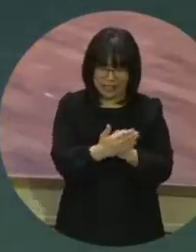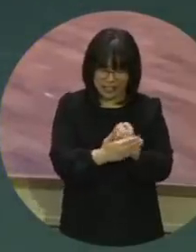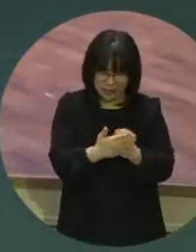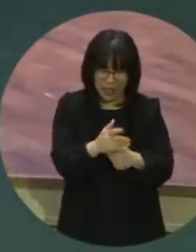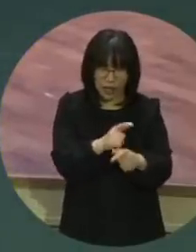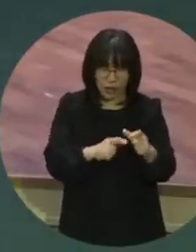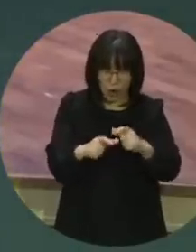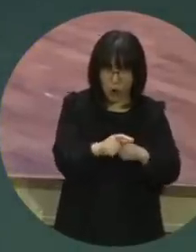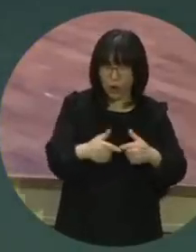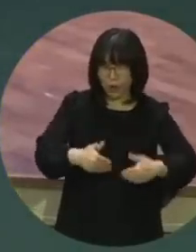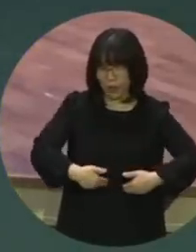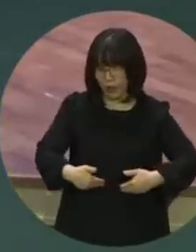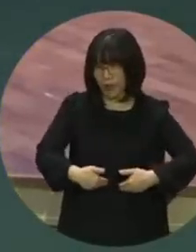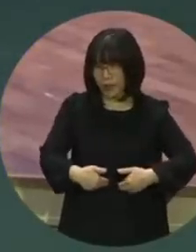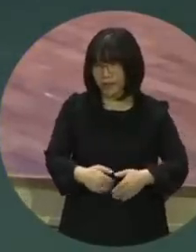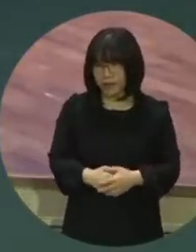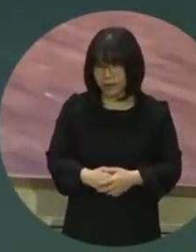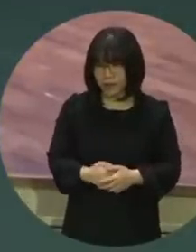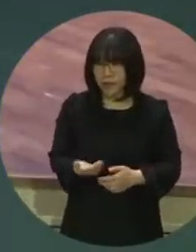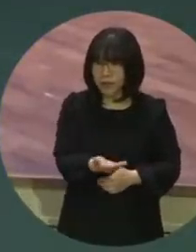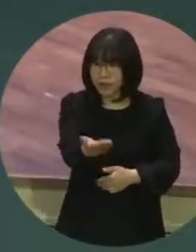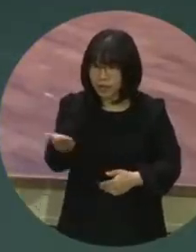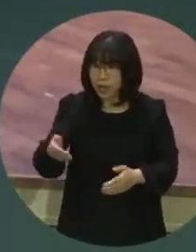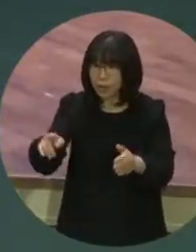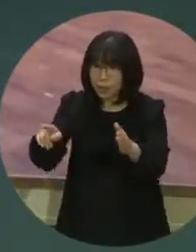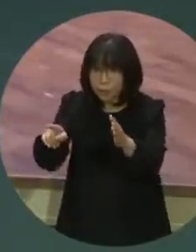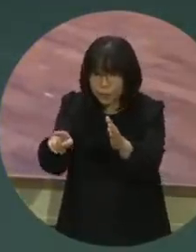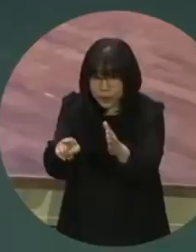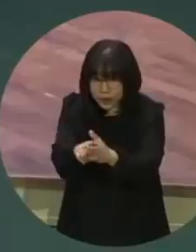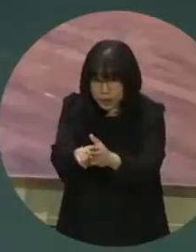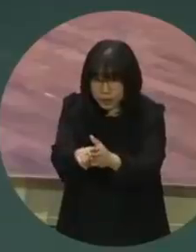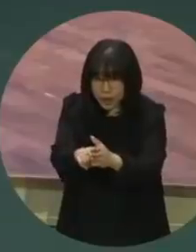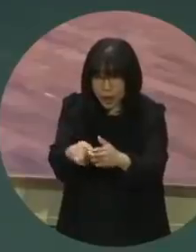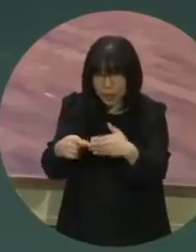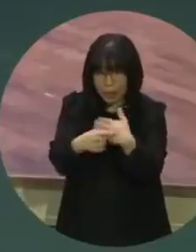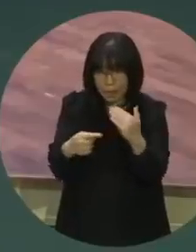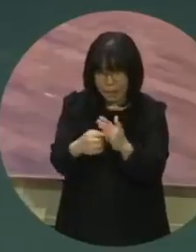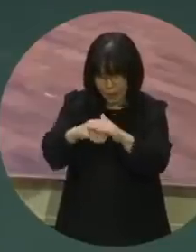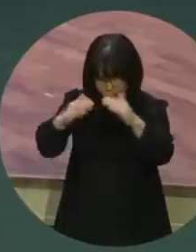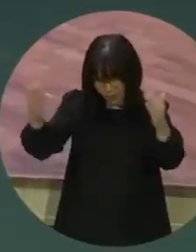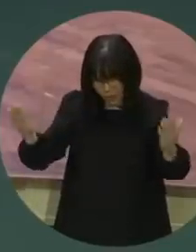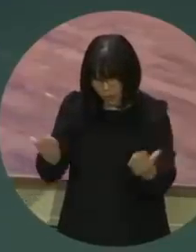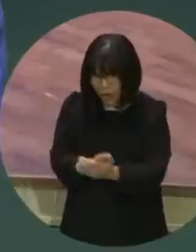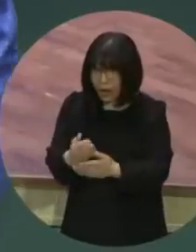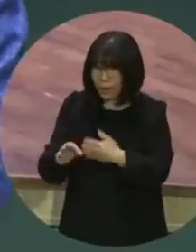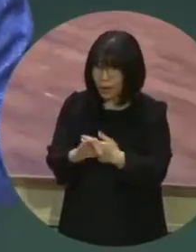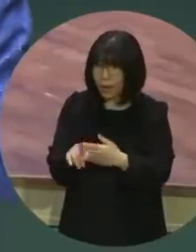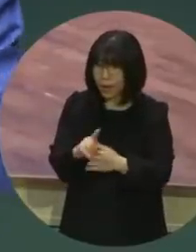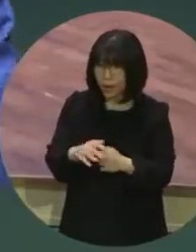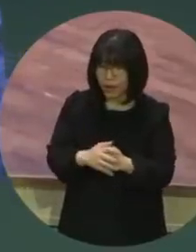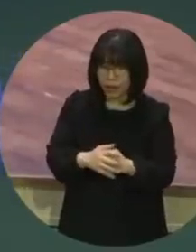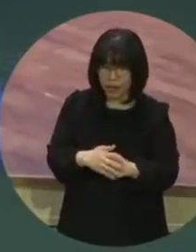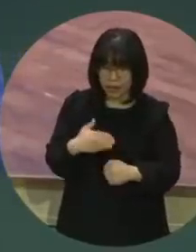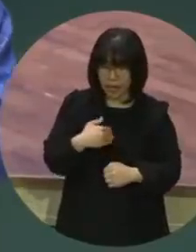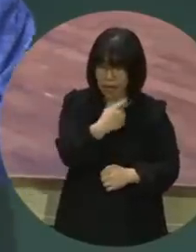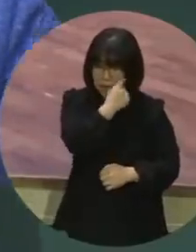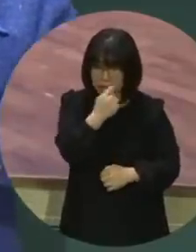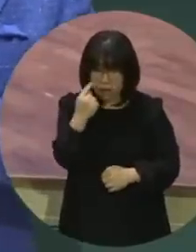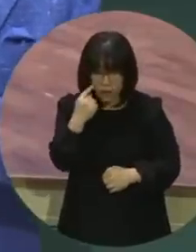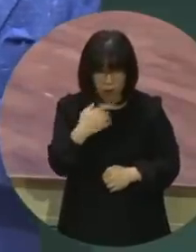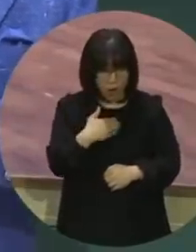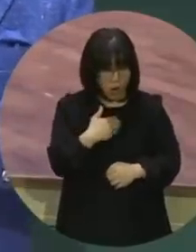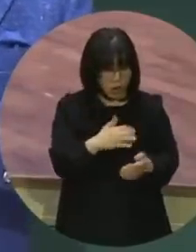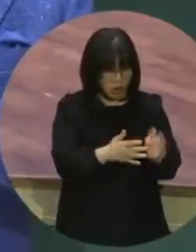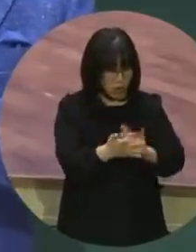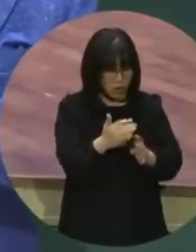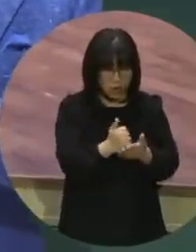받았어요. 정말로 여러분이 믿음의 전력 질주를 안 해봤기 때문에 그래요. 왜? 증거가 없으니까. 크게 무슨 나타낼 게